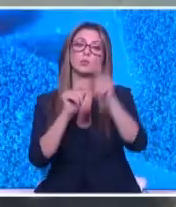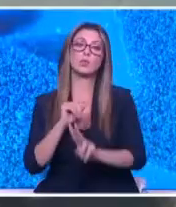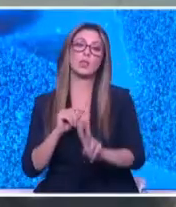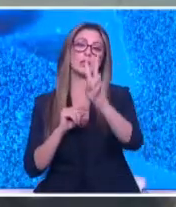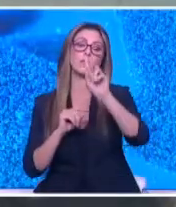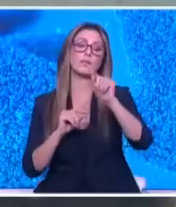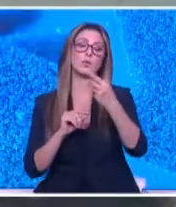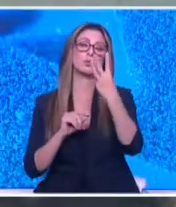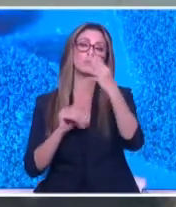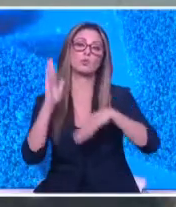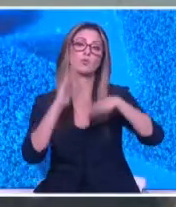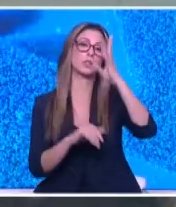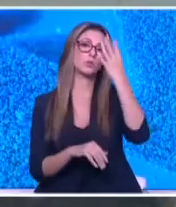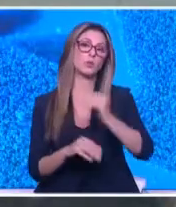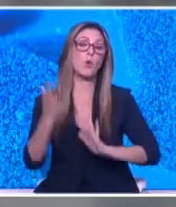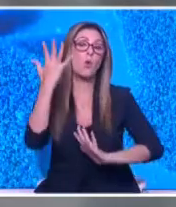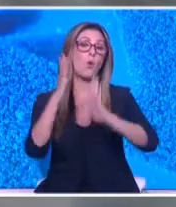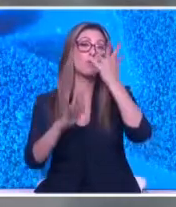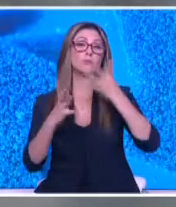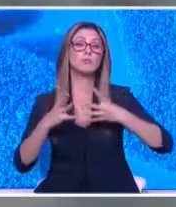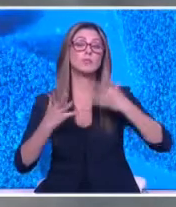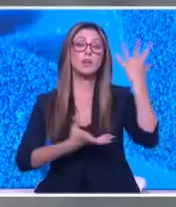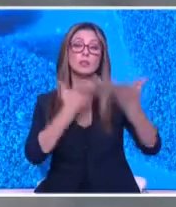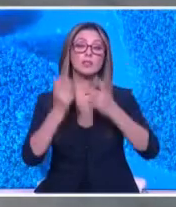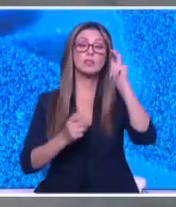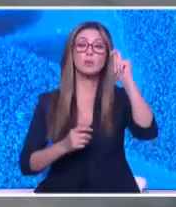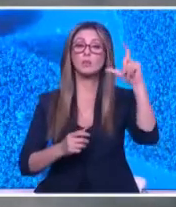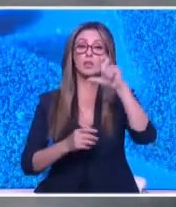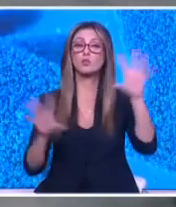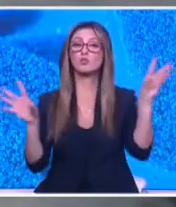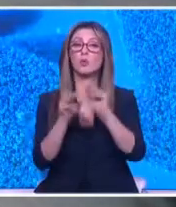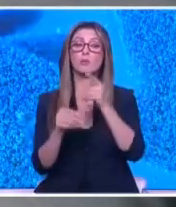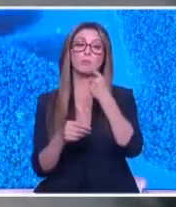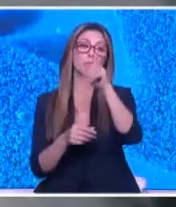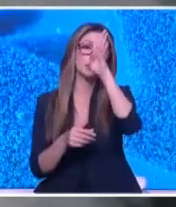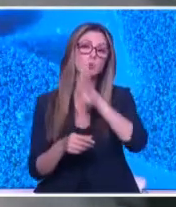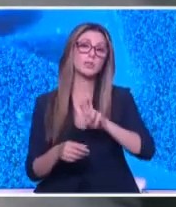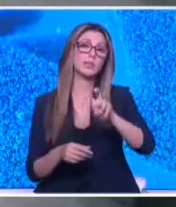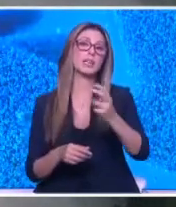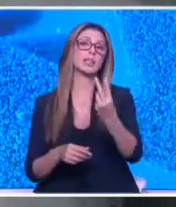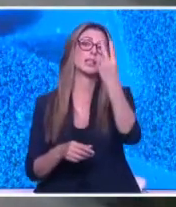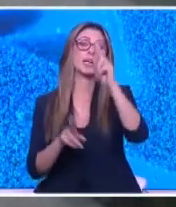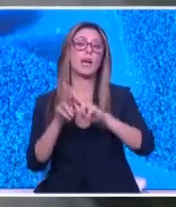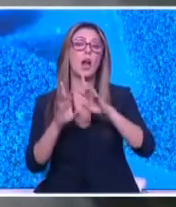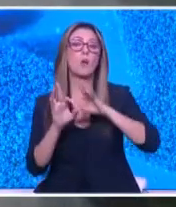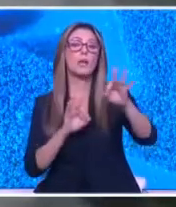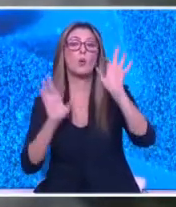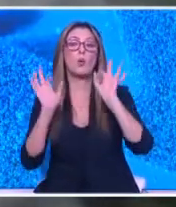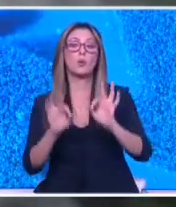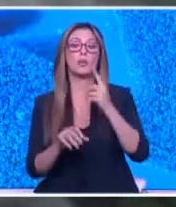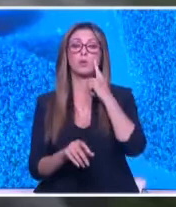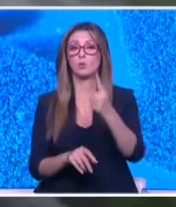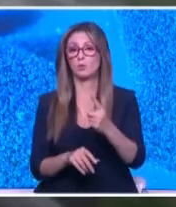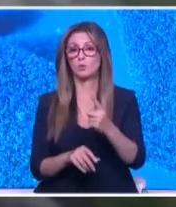%7,3 oranında arttı. Ormansızlaşma sadece Temmuz ayında toplam 1487 kilometrekare olarak kayıtlara